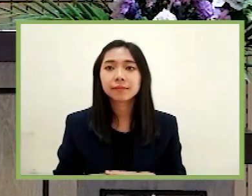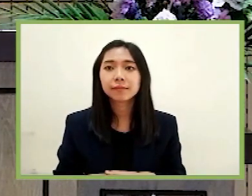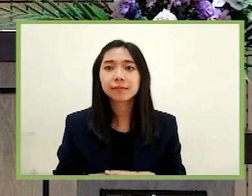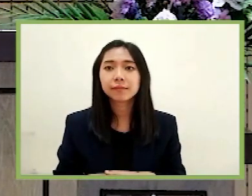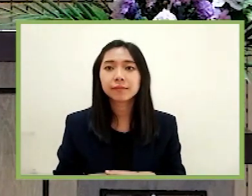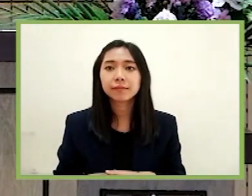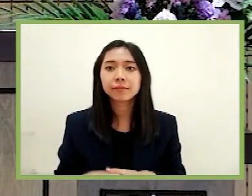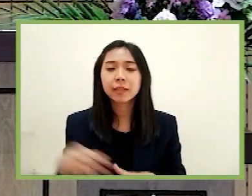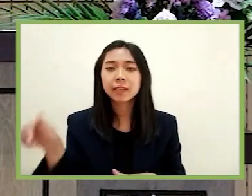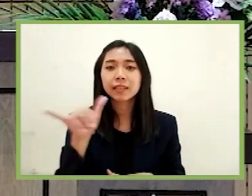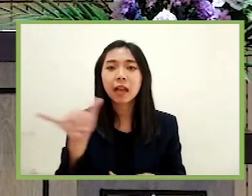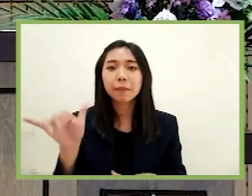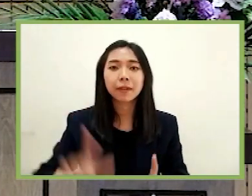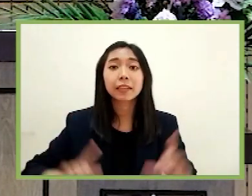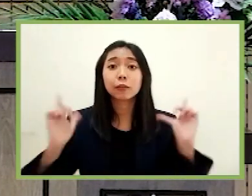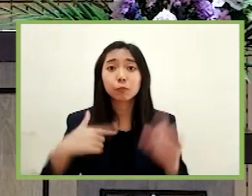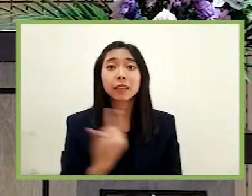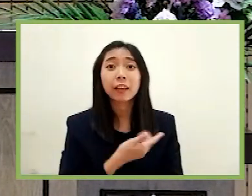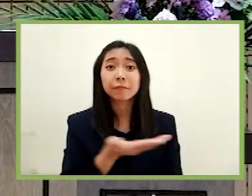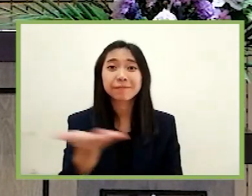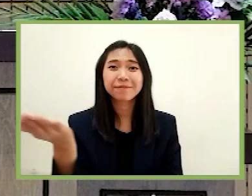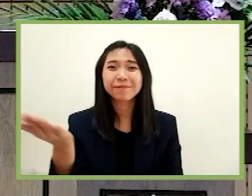demikianlah hidup kita